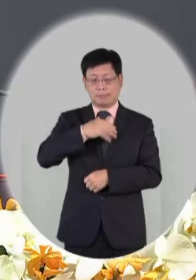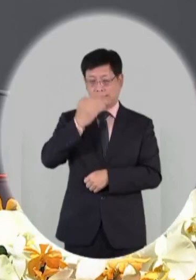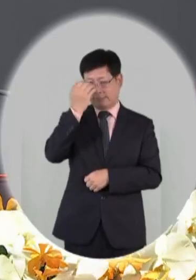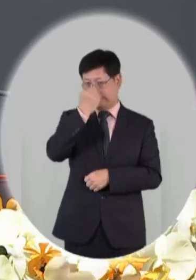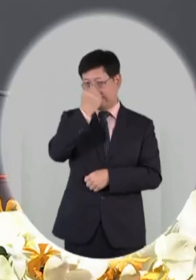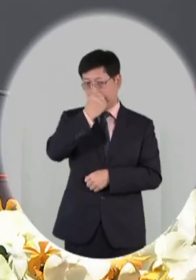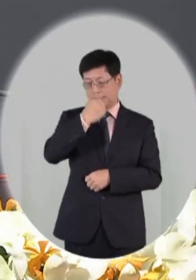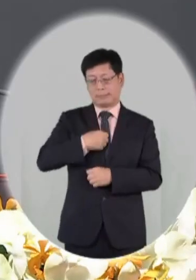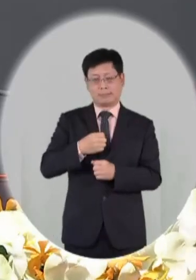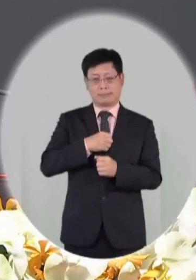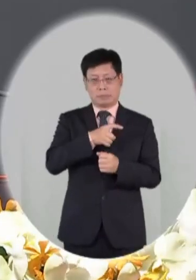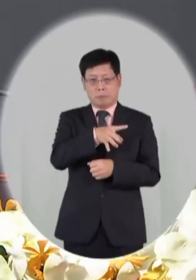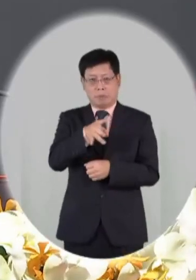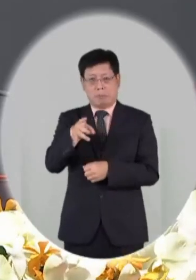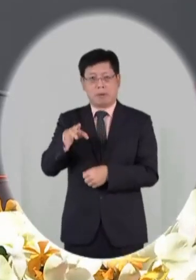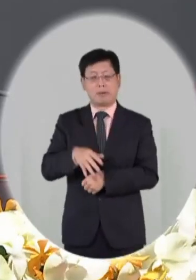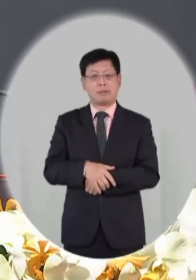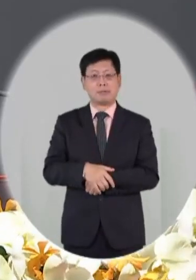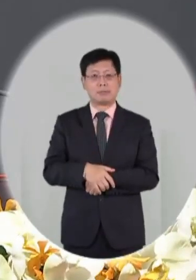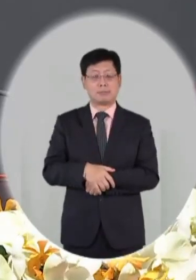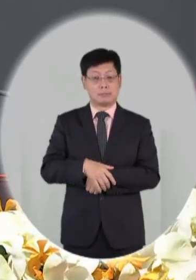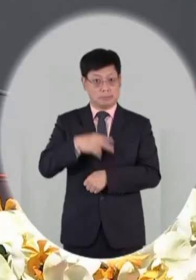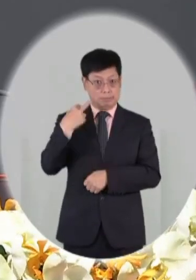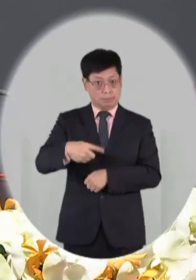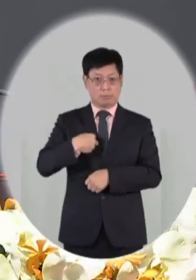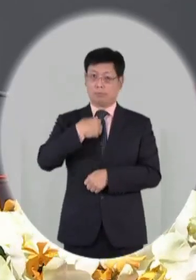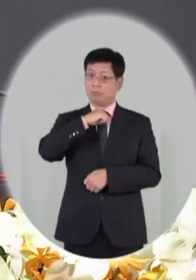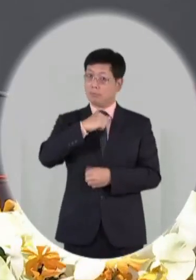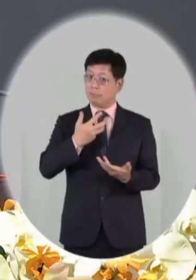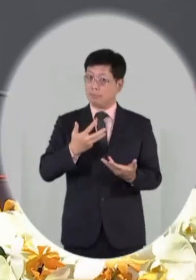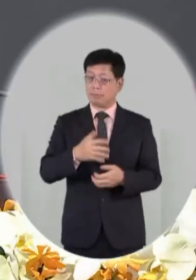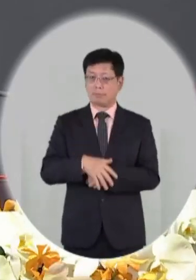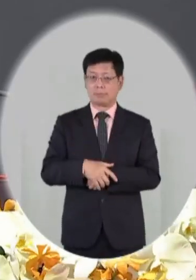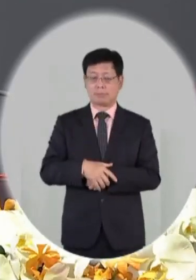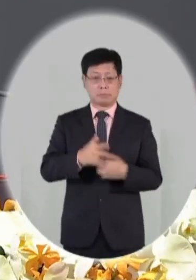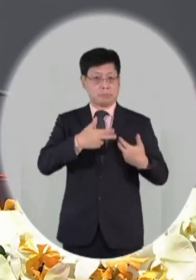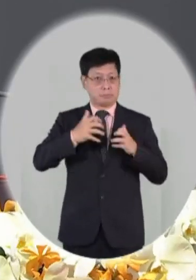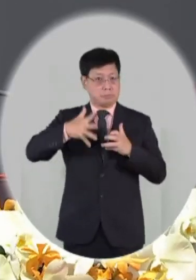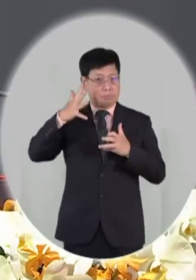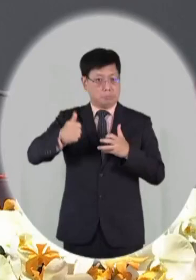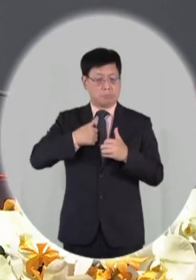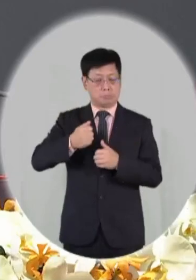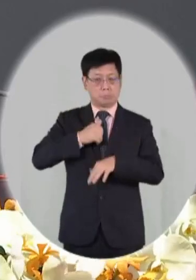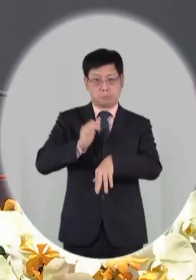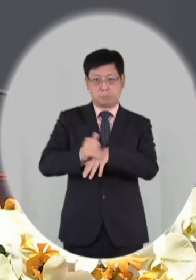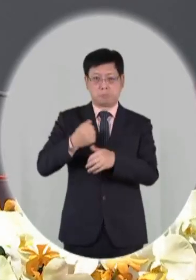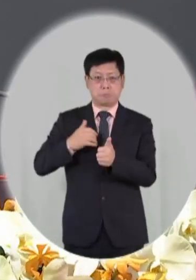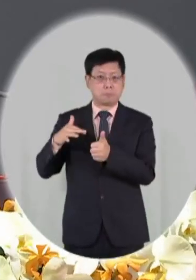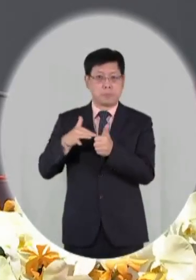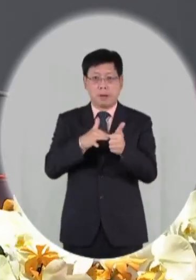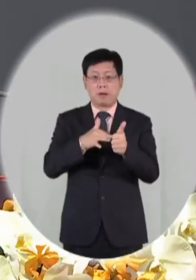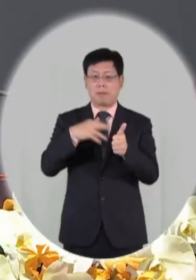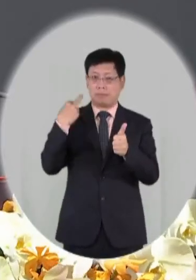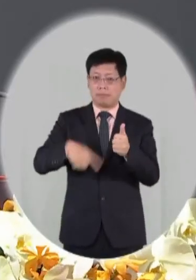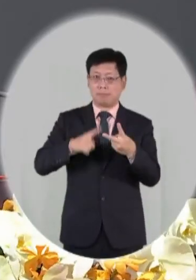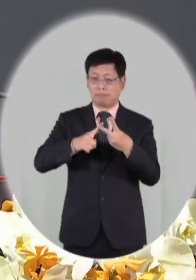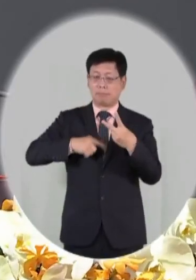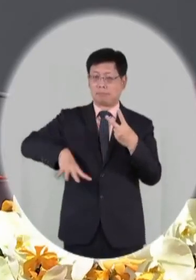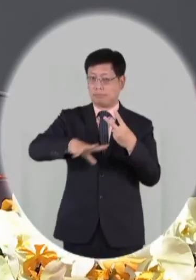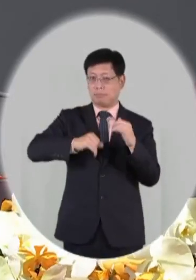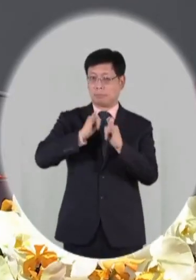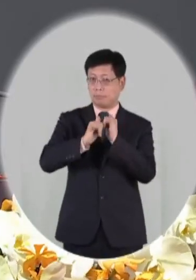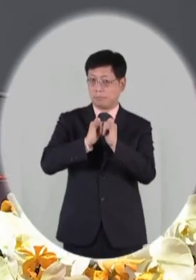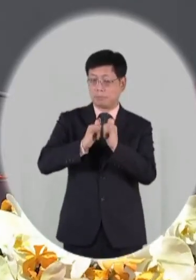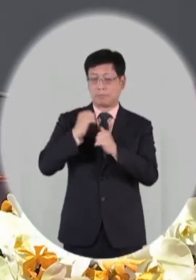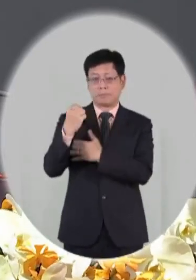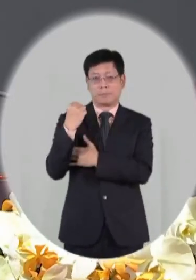无所不在。然而台湾在蔡总统杰出的领导及 全体国